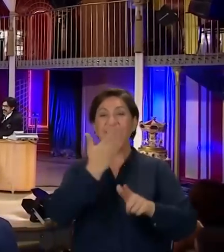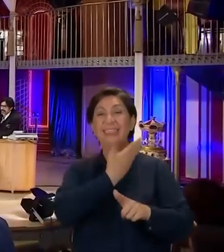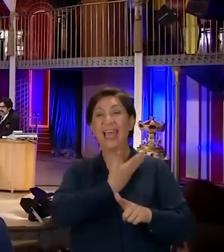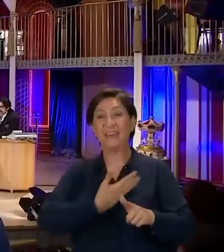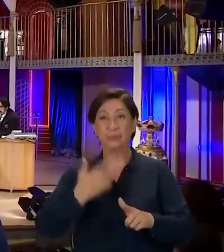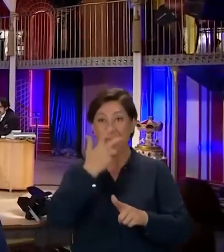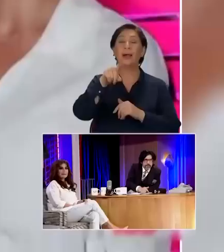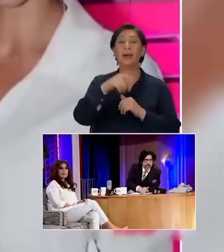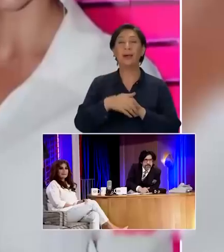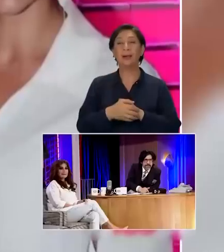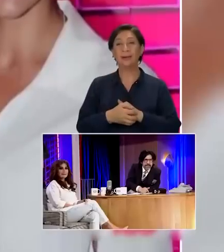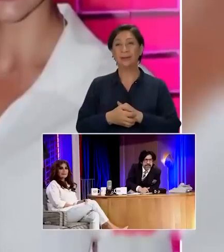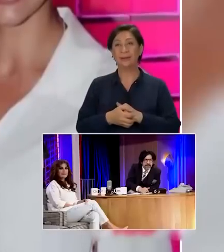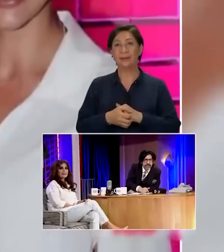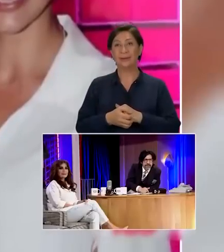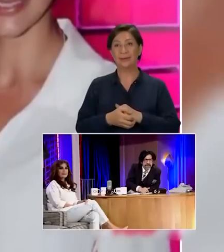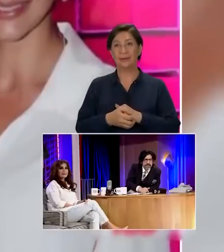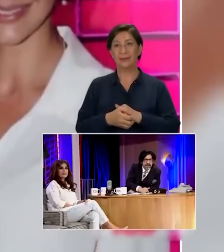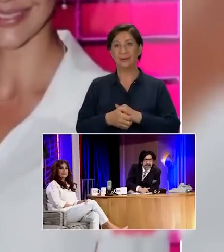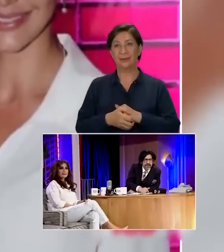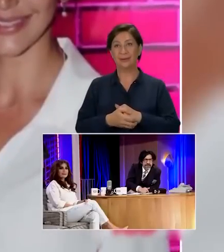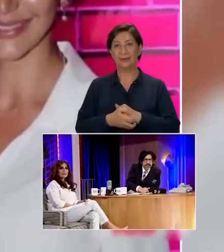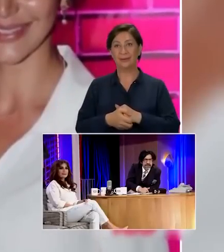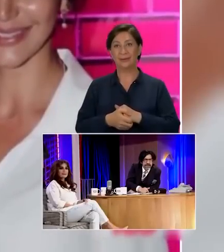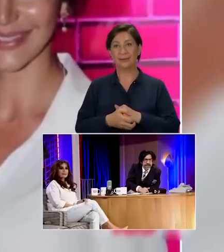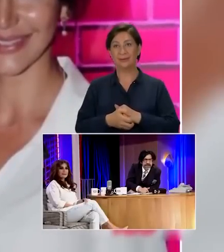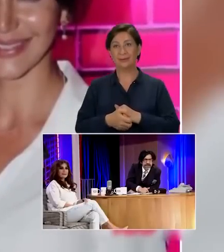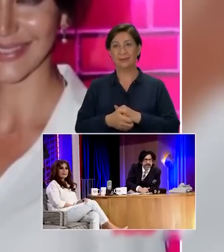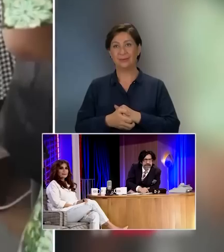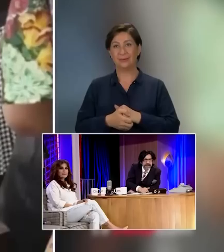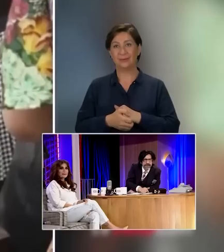falan şarkıya girdi. Sonra öyle unutulma.